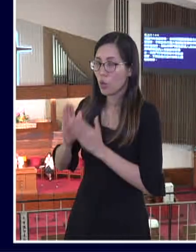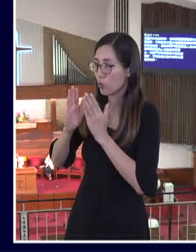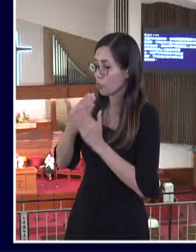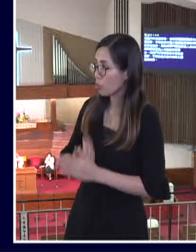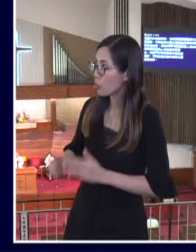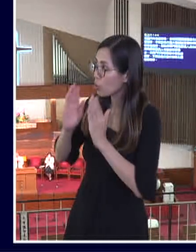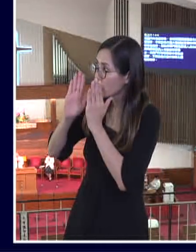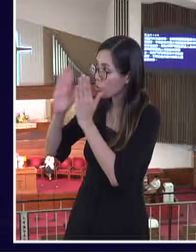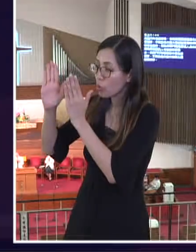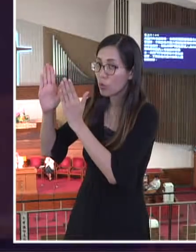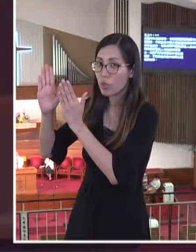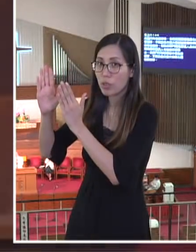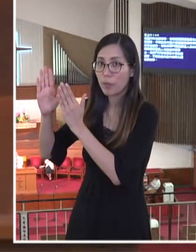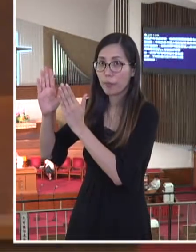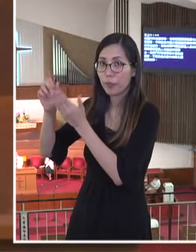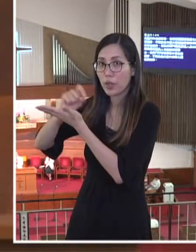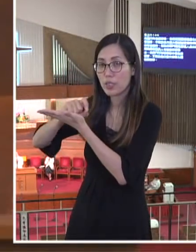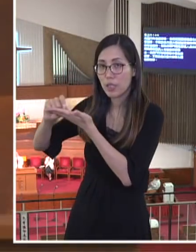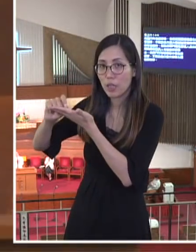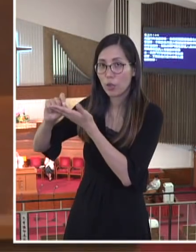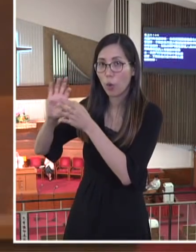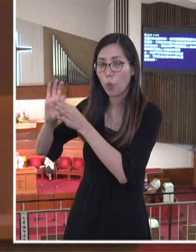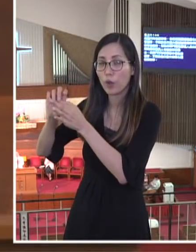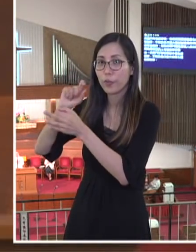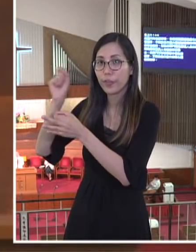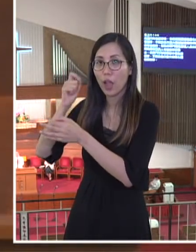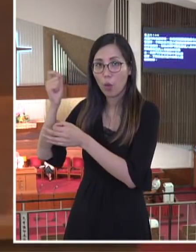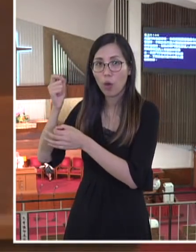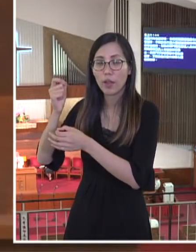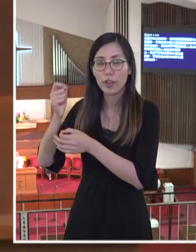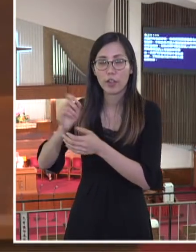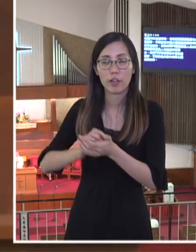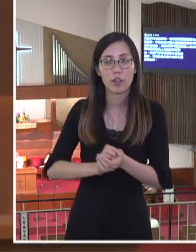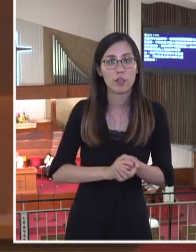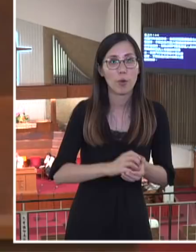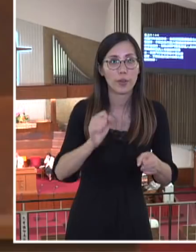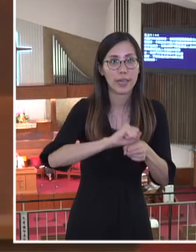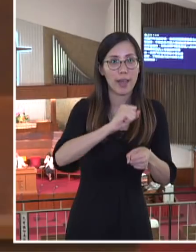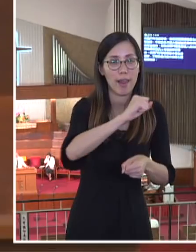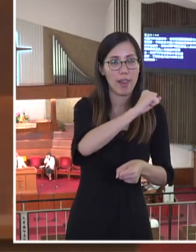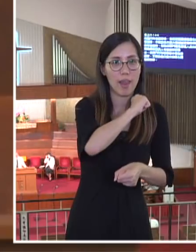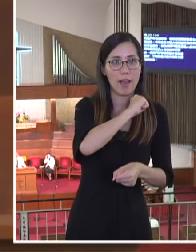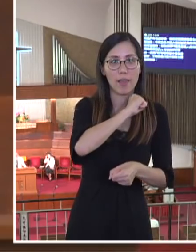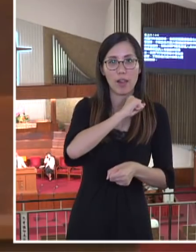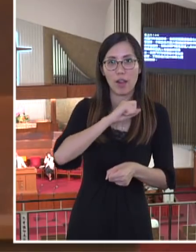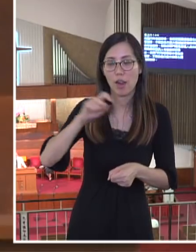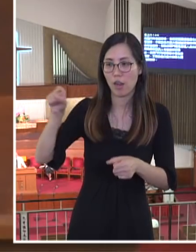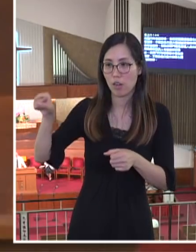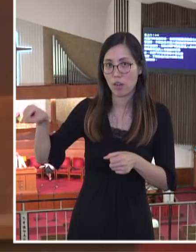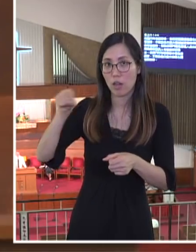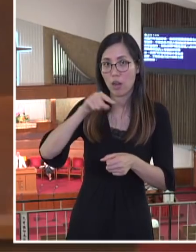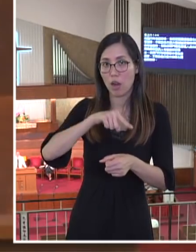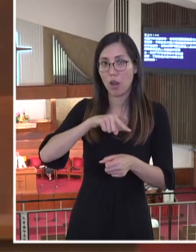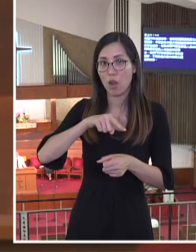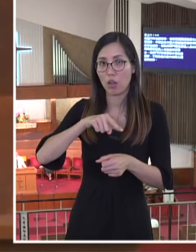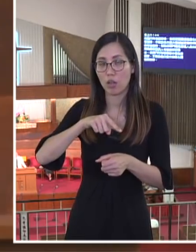所以除了对加勒的形容，另外在圣经里面提到另外形容就是大卫。这里用所罗